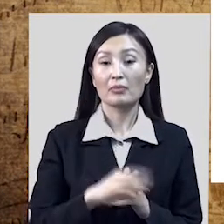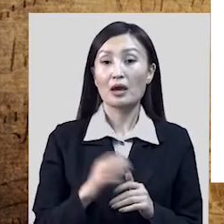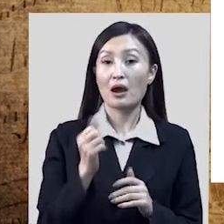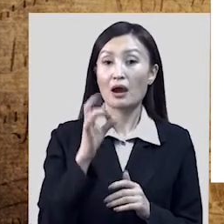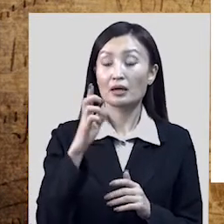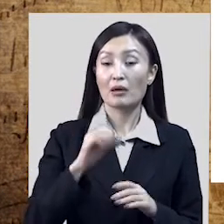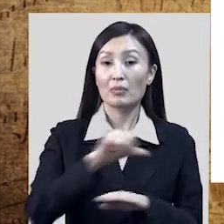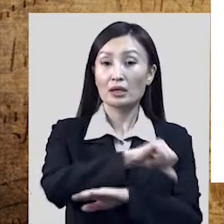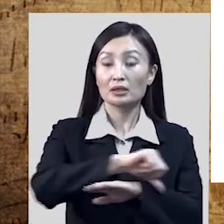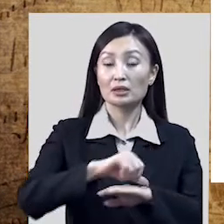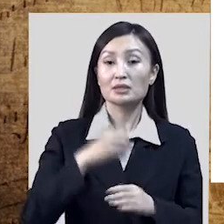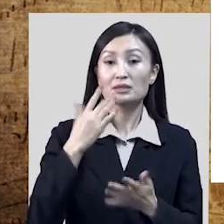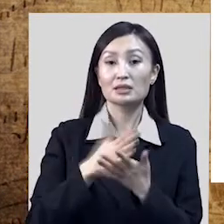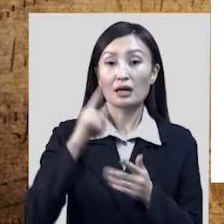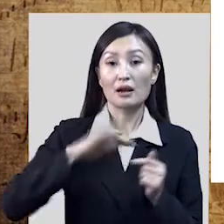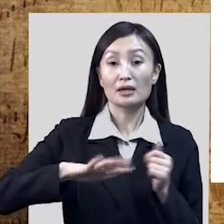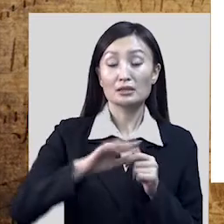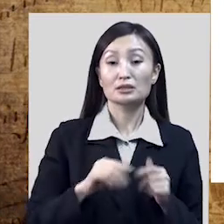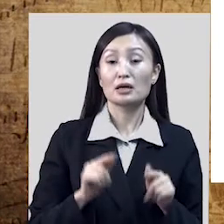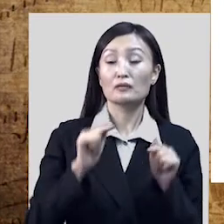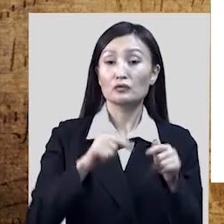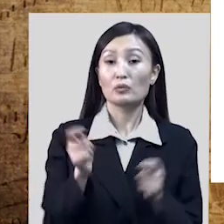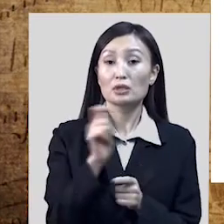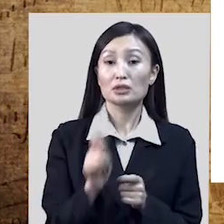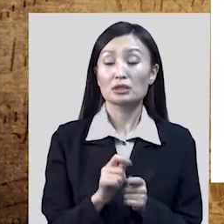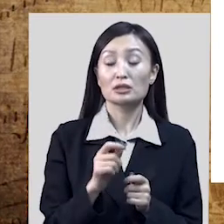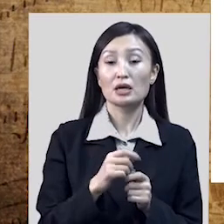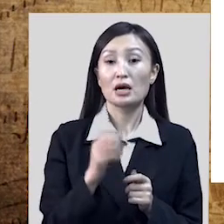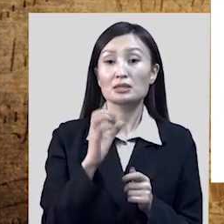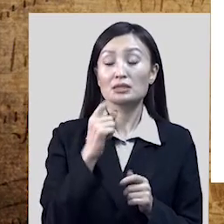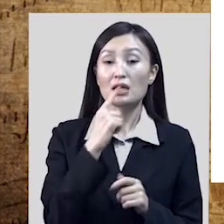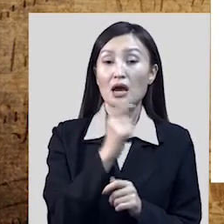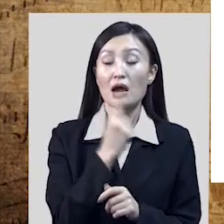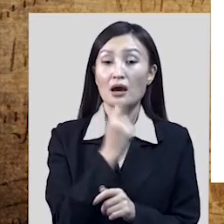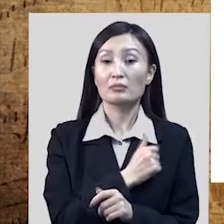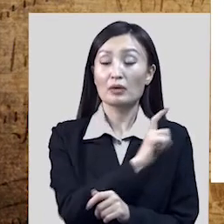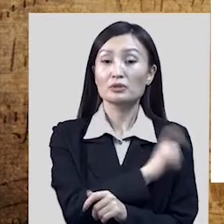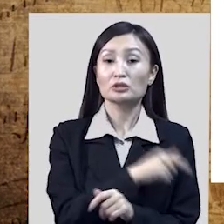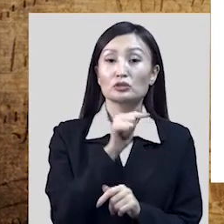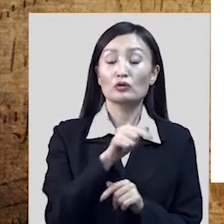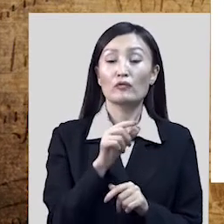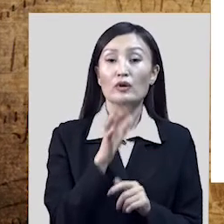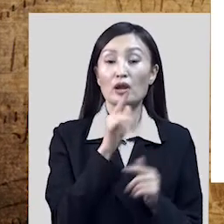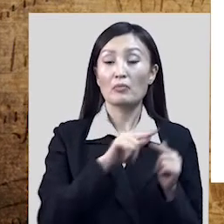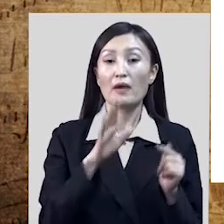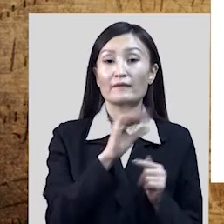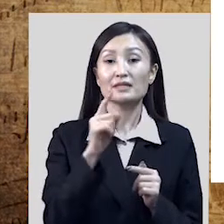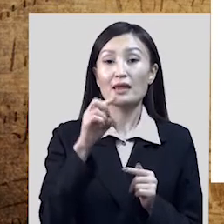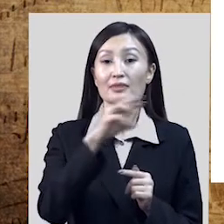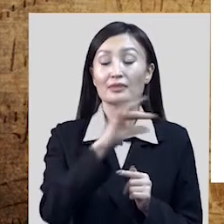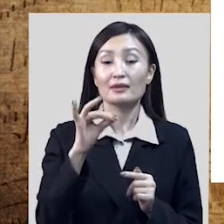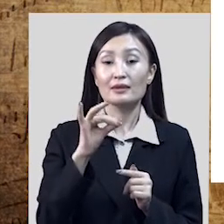достигли границ центральной азии они ступили сражения в х раз они с армиями сильнейших в то время империи византией